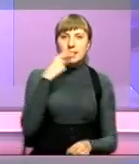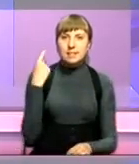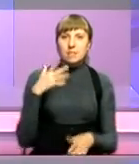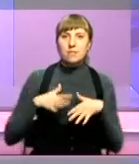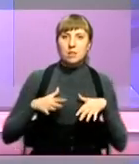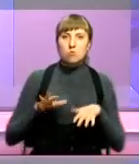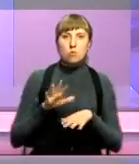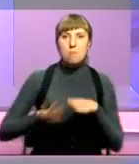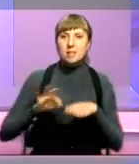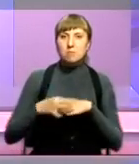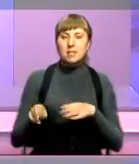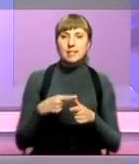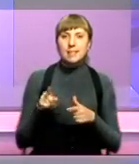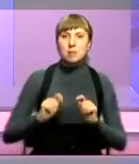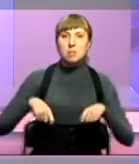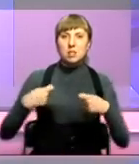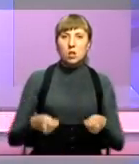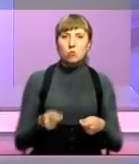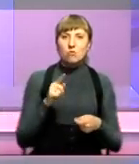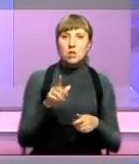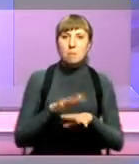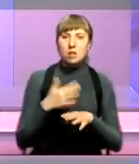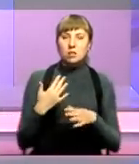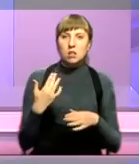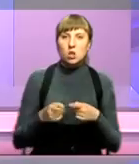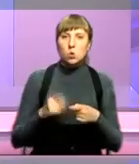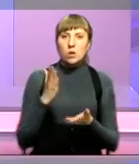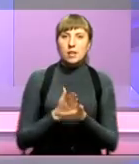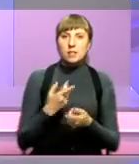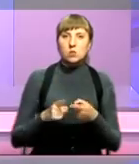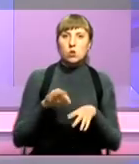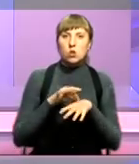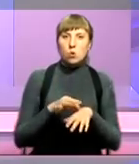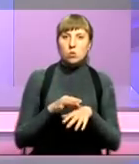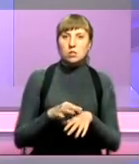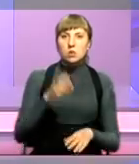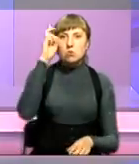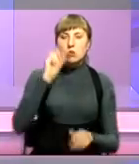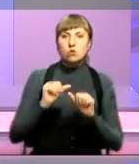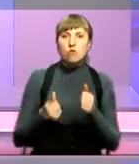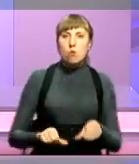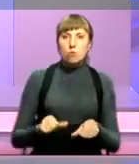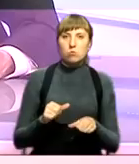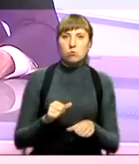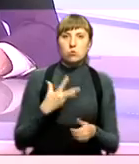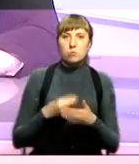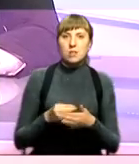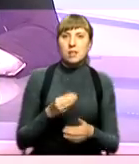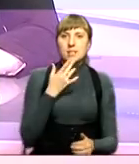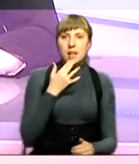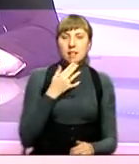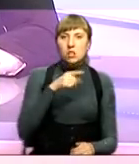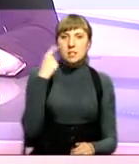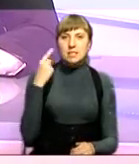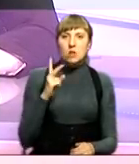или их просто передадут уже в те банки, которые есть, которые носят государственную форму собственности, ну, например, Российский национальный коммерческий банк. Я думаю,